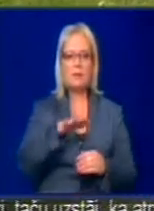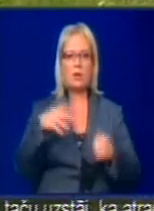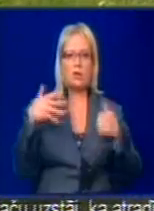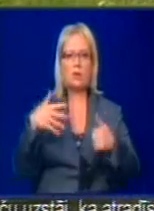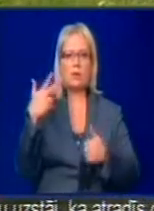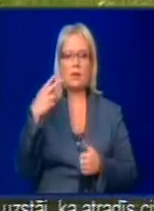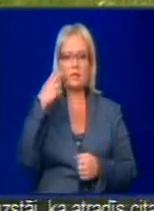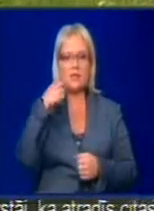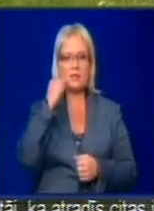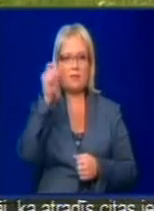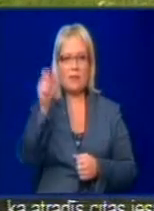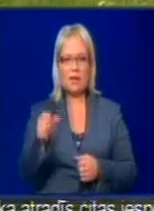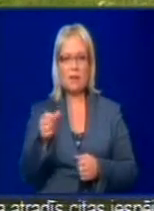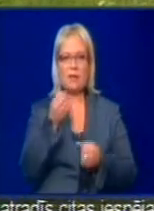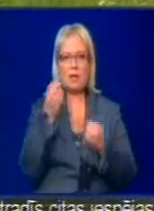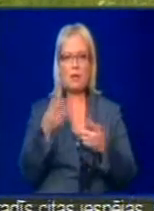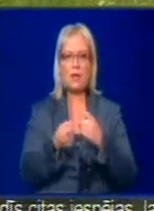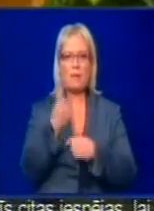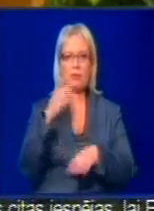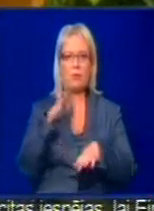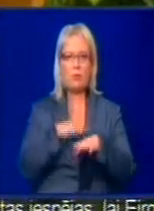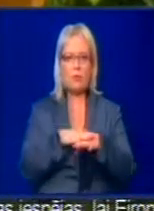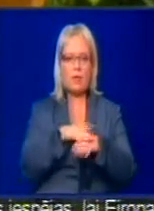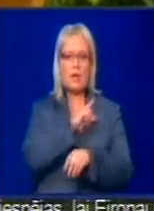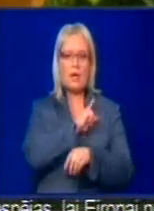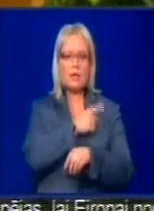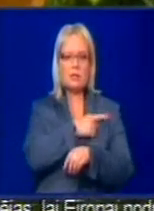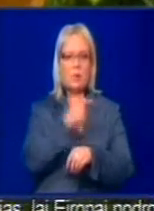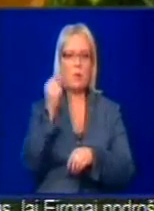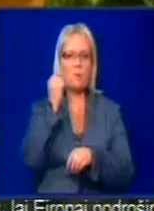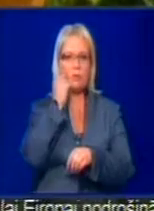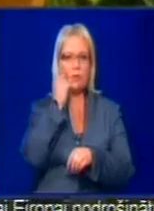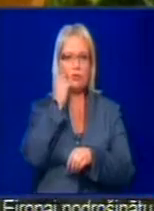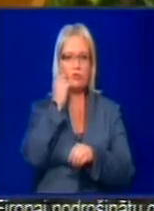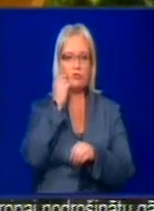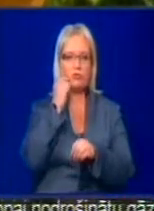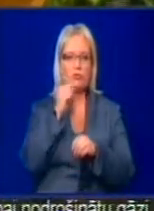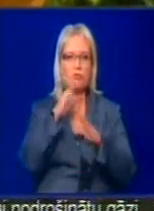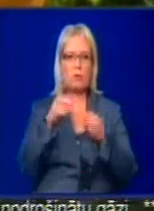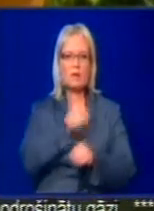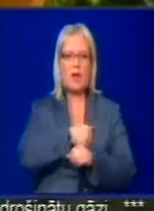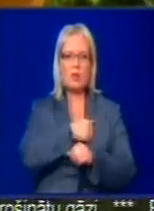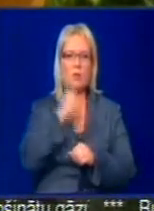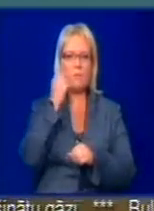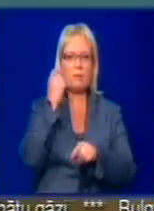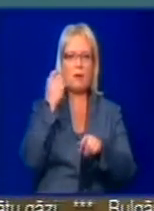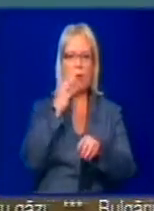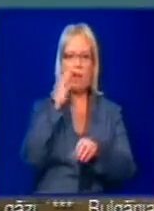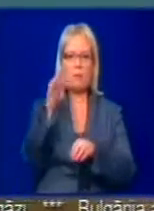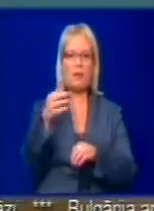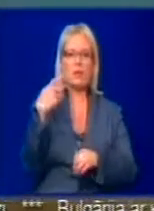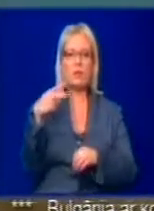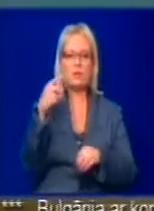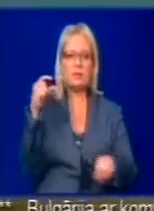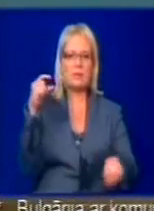63 gadus vecs vīrietis nenoskaidrot iemeslu dēļ iespējas pa bišu stropu. Saniknotās bites atbildējušas ar vismaz